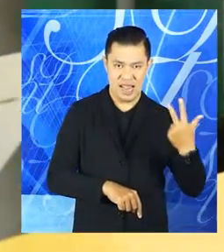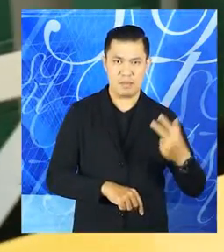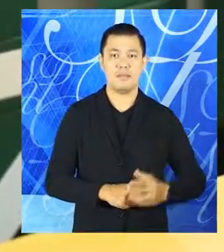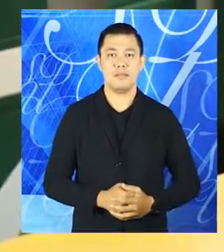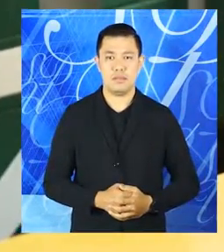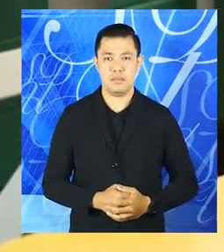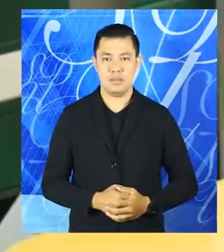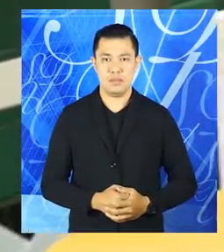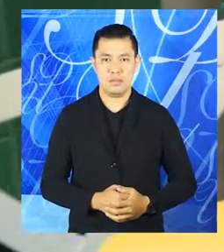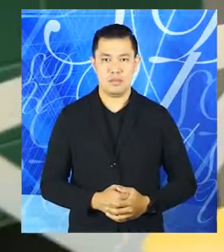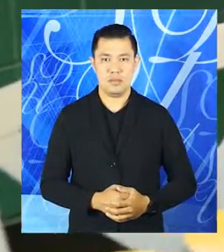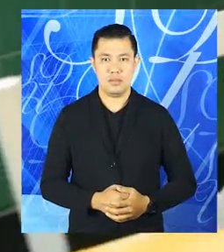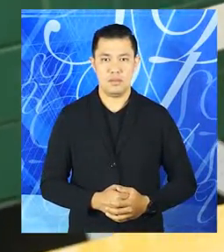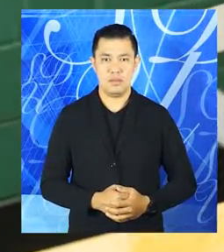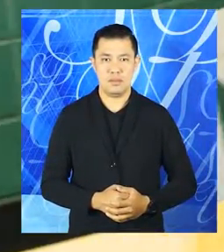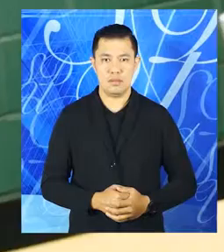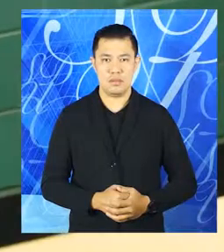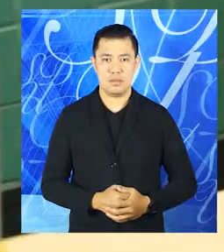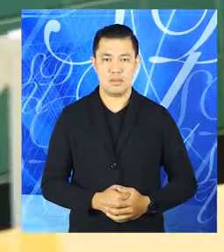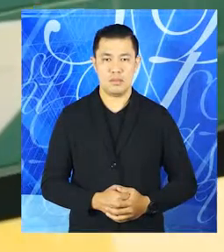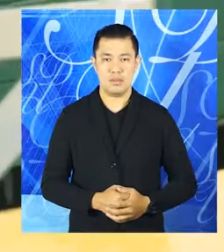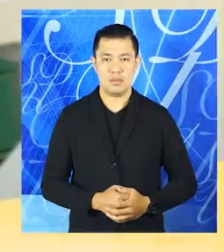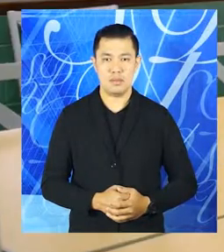กลับไปล็อกไปล็อกไปเลย